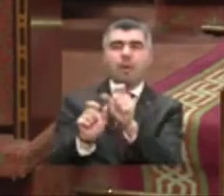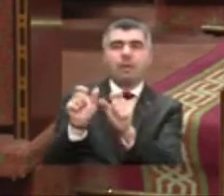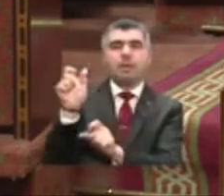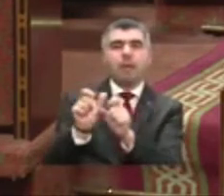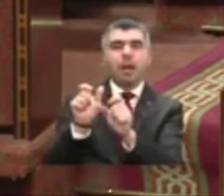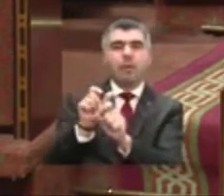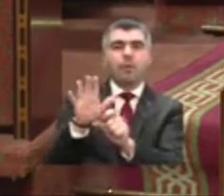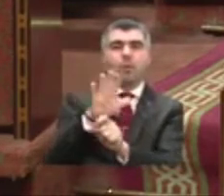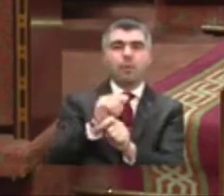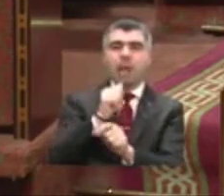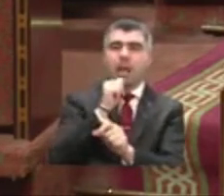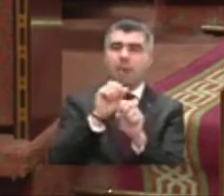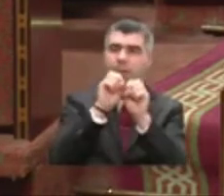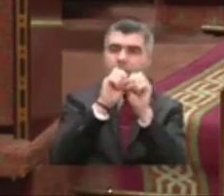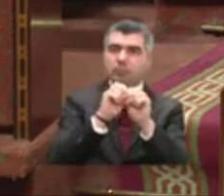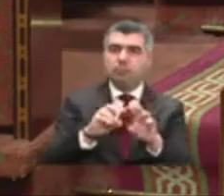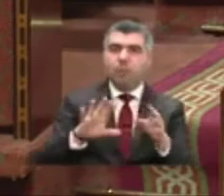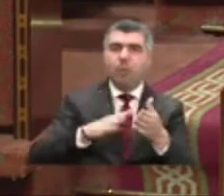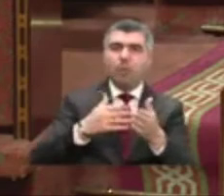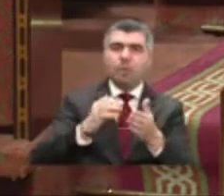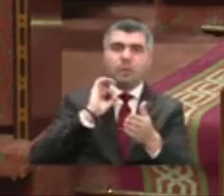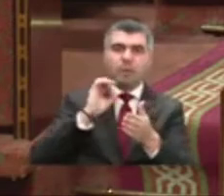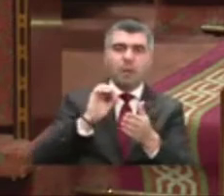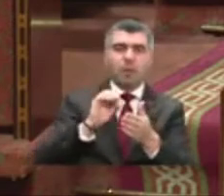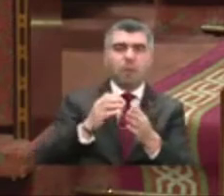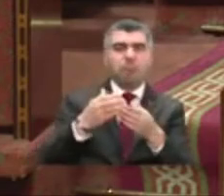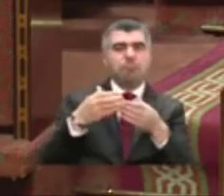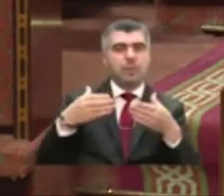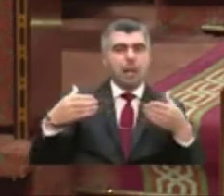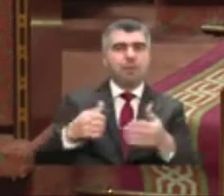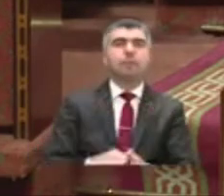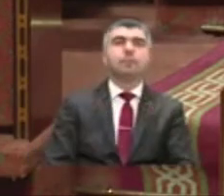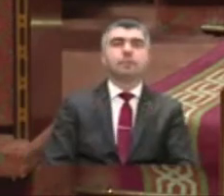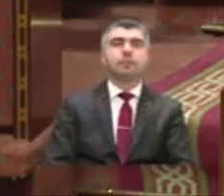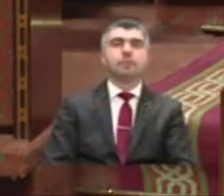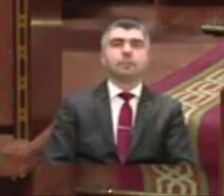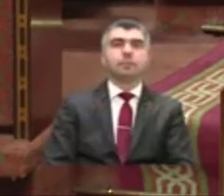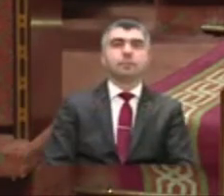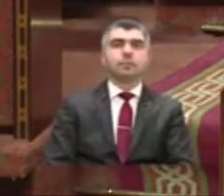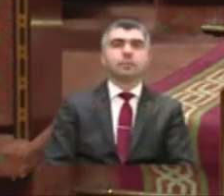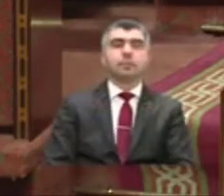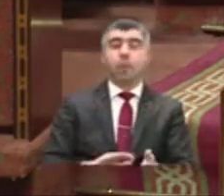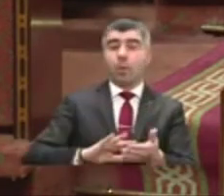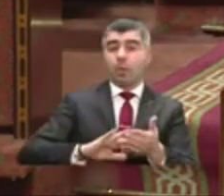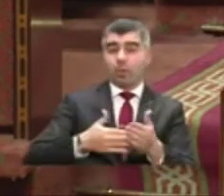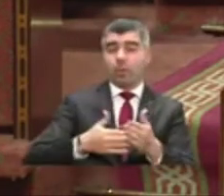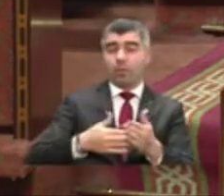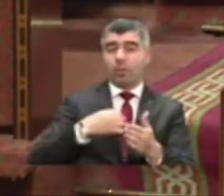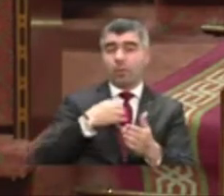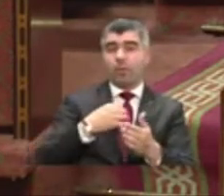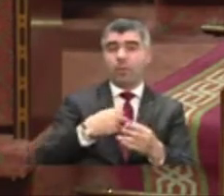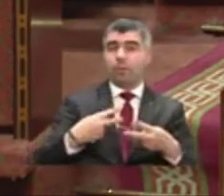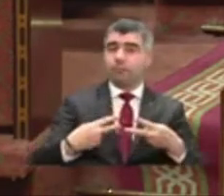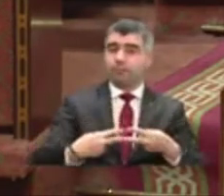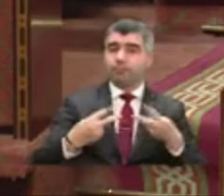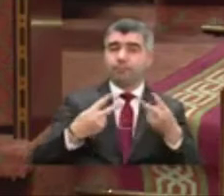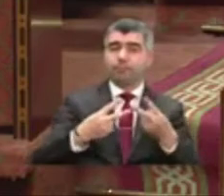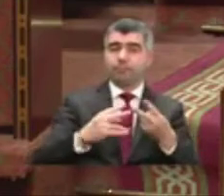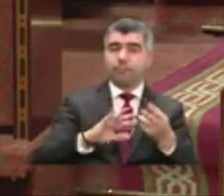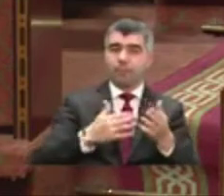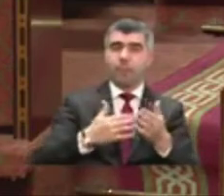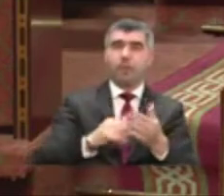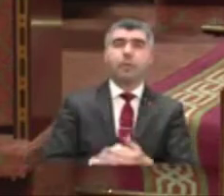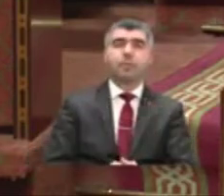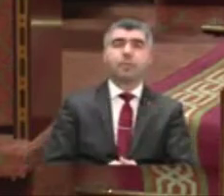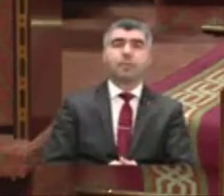الماء الصالح للشرب بالنسبة لهذه الفئات العريضة. وبالتالي فتفاعلا مع ما جئت به